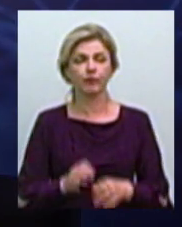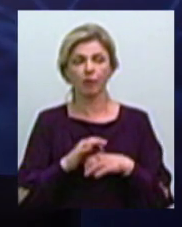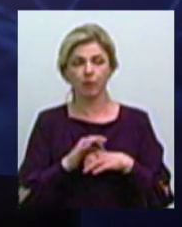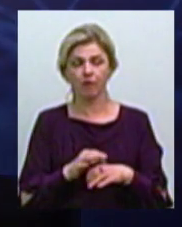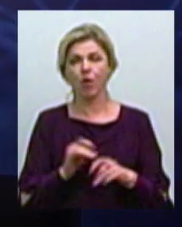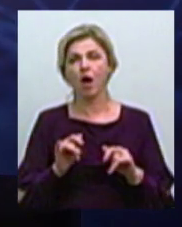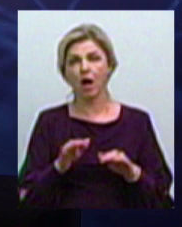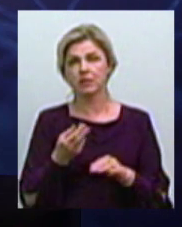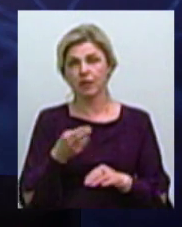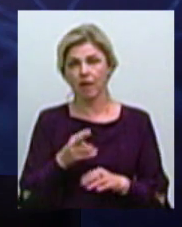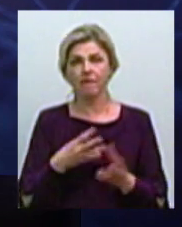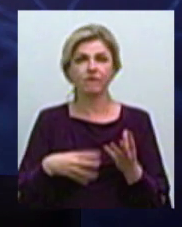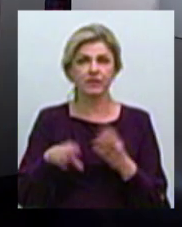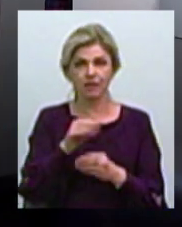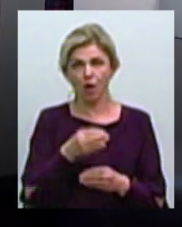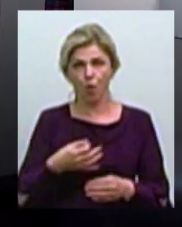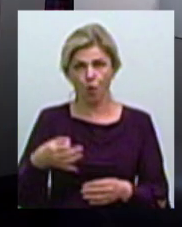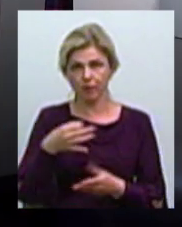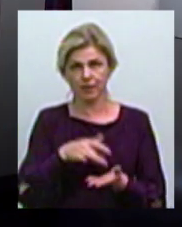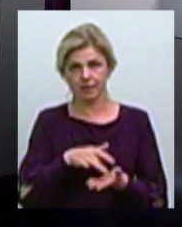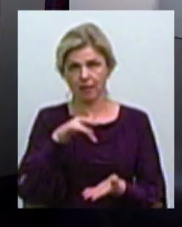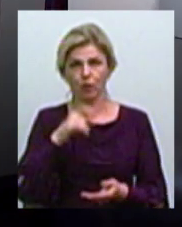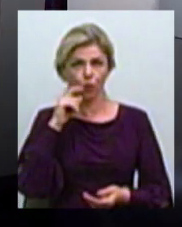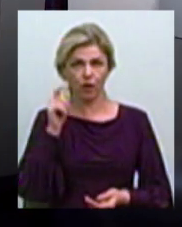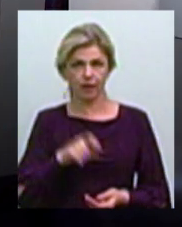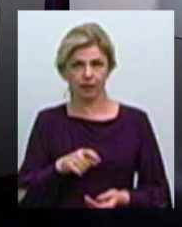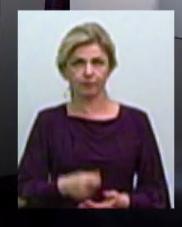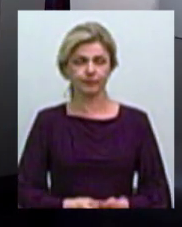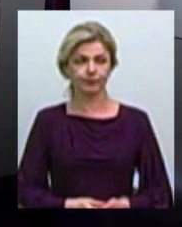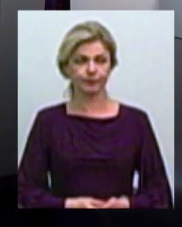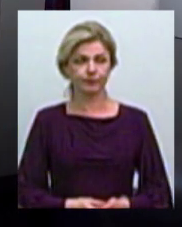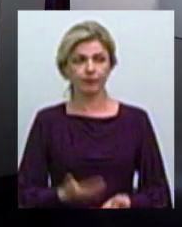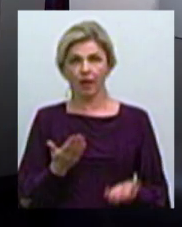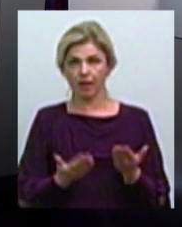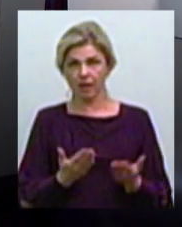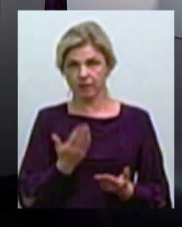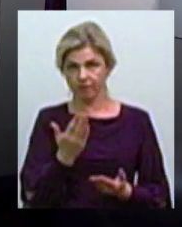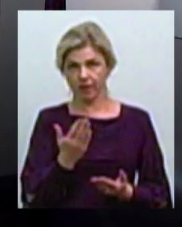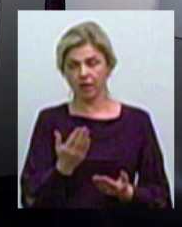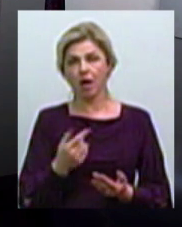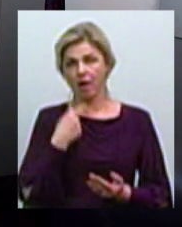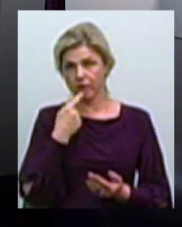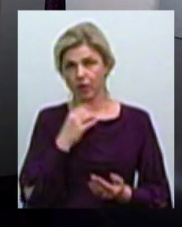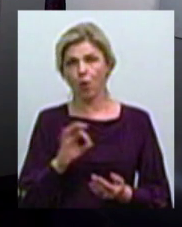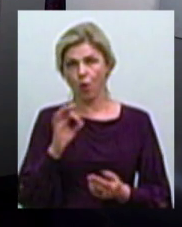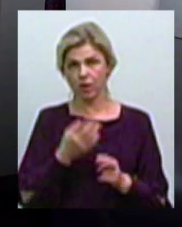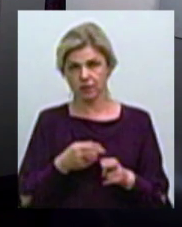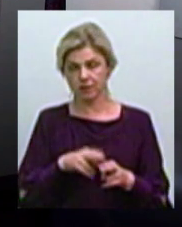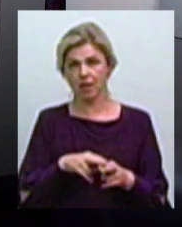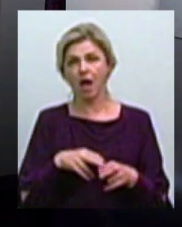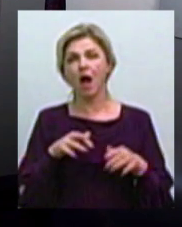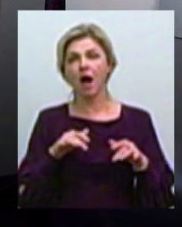акция сегодня во всех областных центрах Украины. Так, і якщо ви вже зазначили про цю акцію «Хода